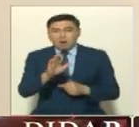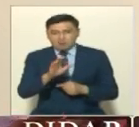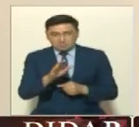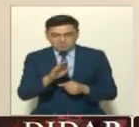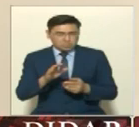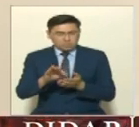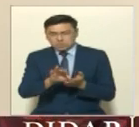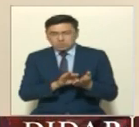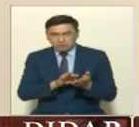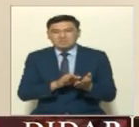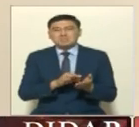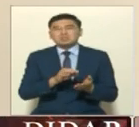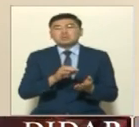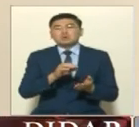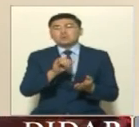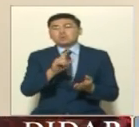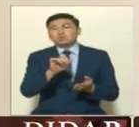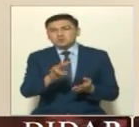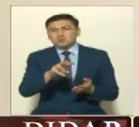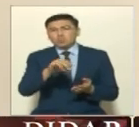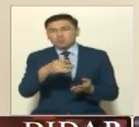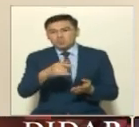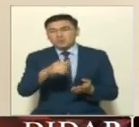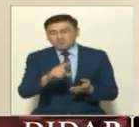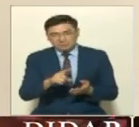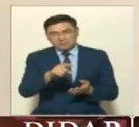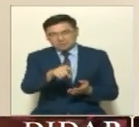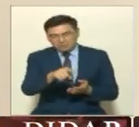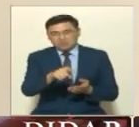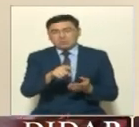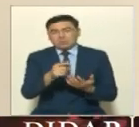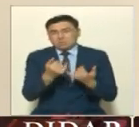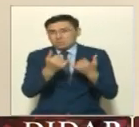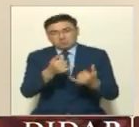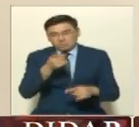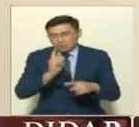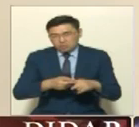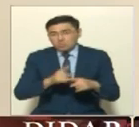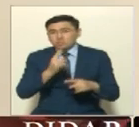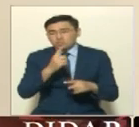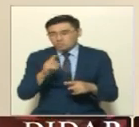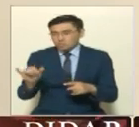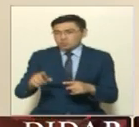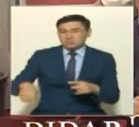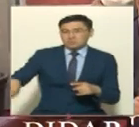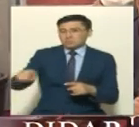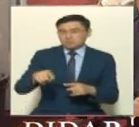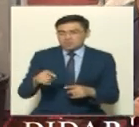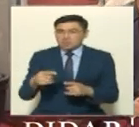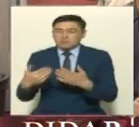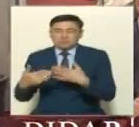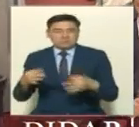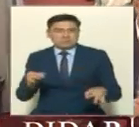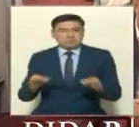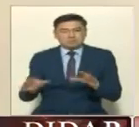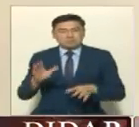прямом трудоустройстве в АО «Узенмунайгаз» невозможно. Это будет несправедливо по отношению к другим жителям города Жанаузен, ждущим в своей